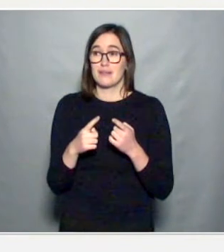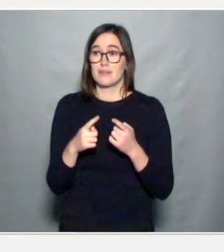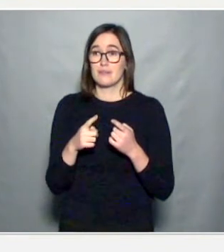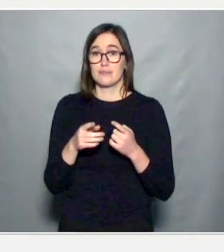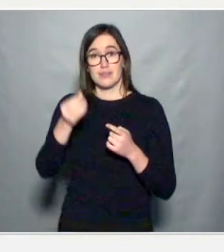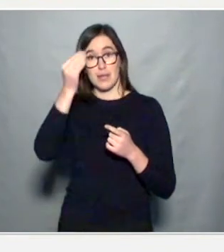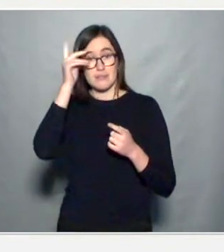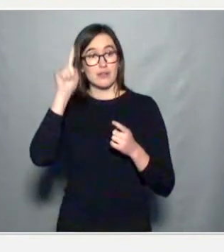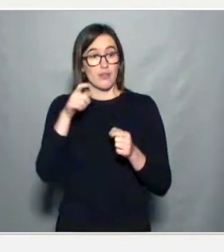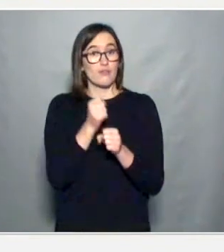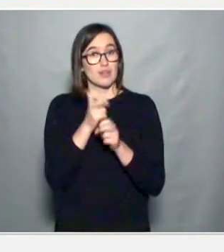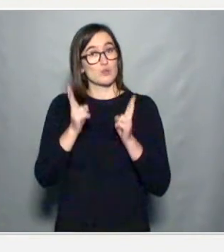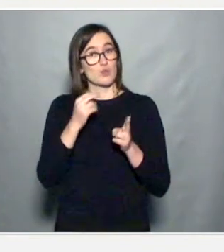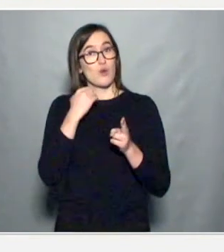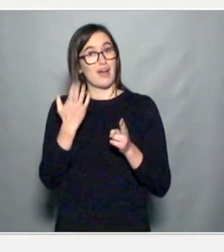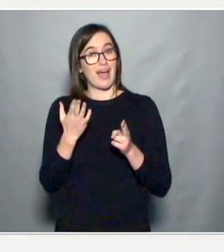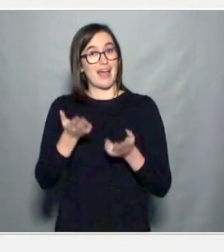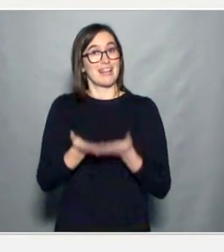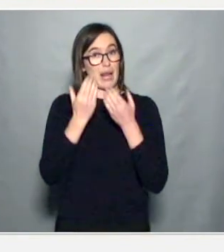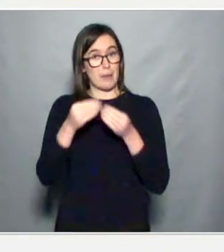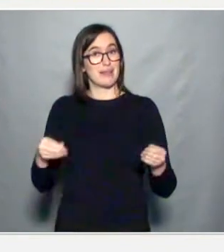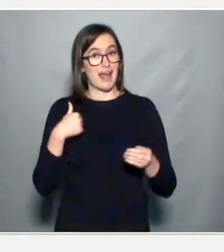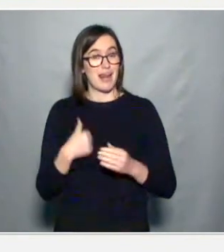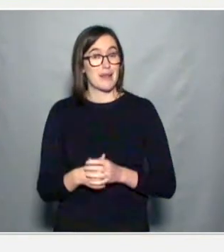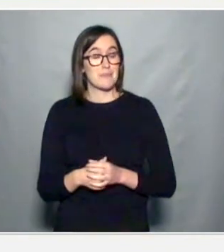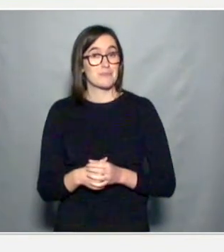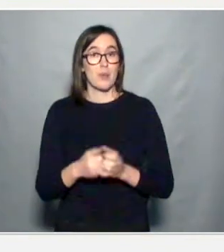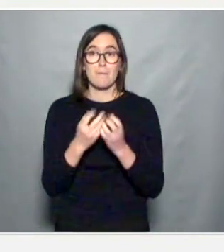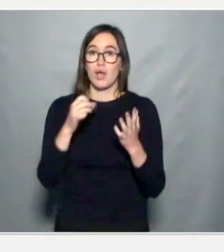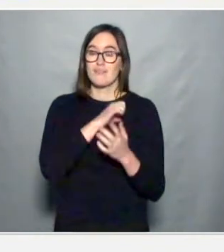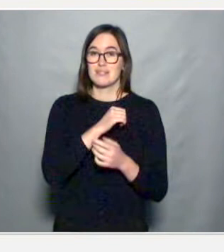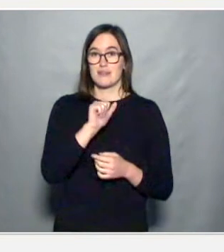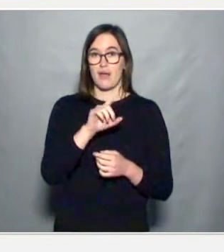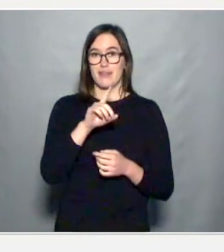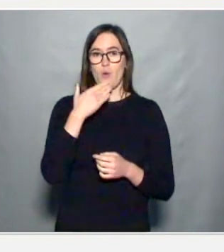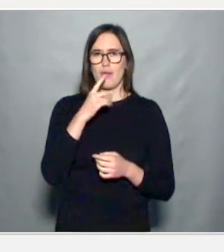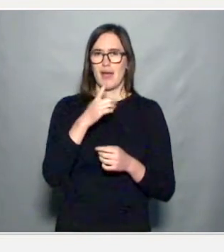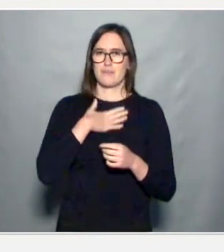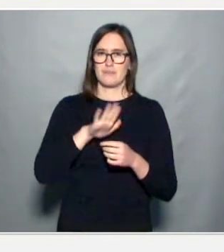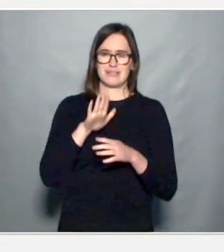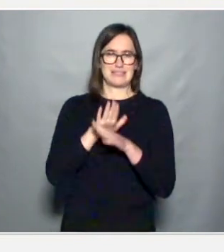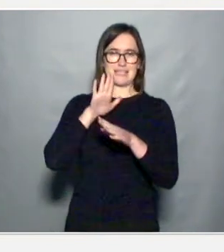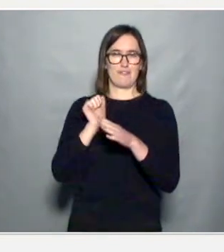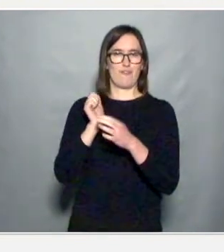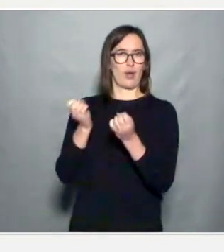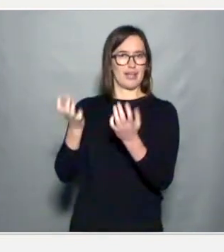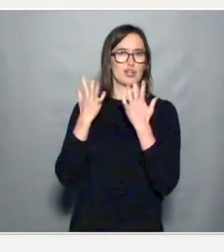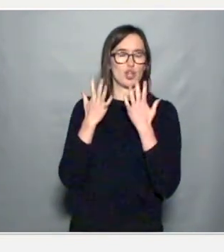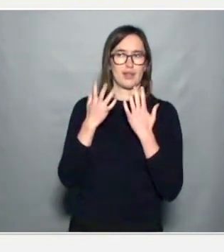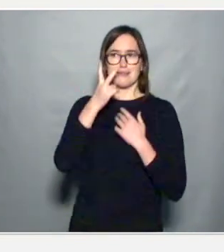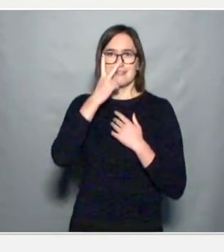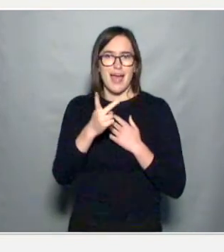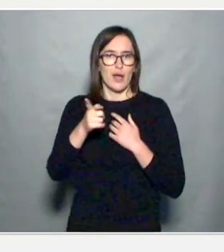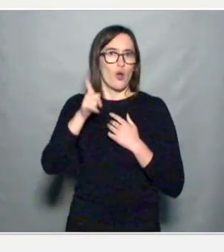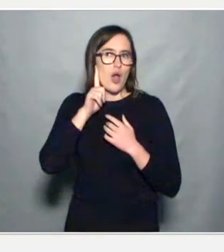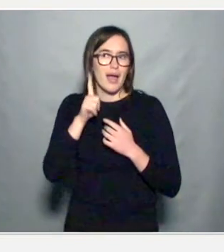också vara ett hjälpmedel. Många med ADHD är ju intryckskänsliga, ser, hör och doftar allt som händer